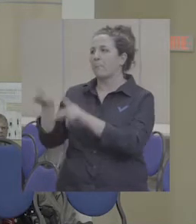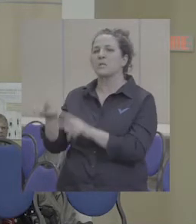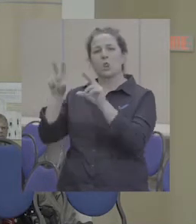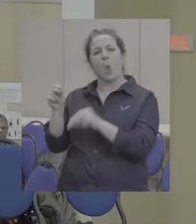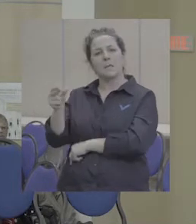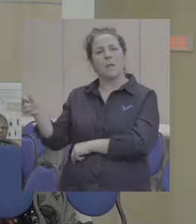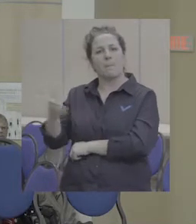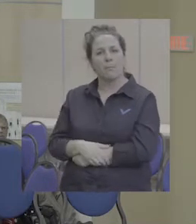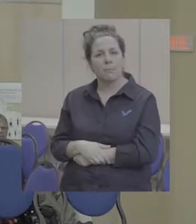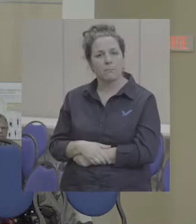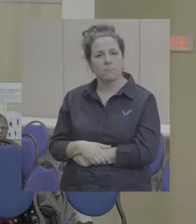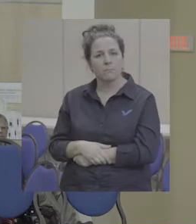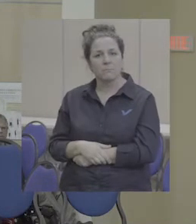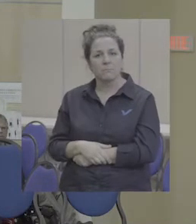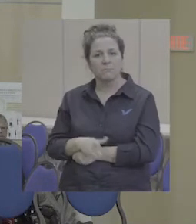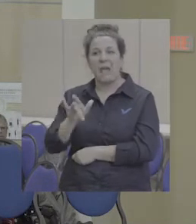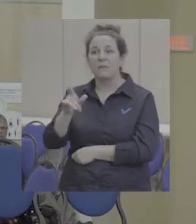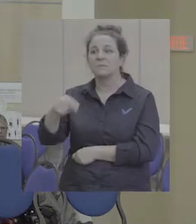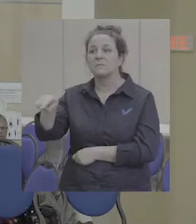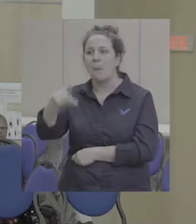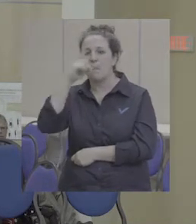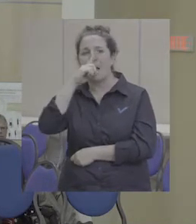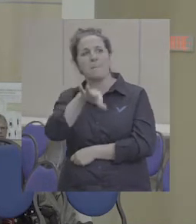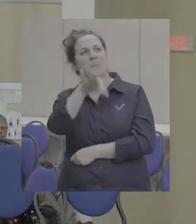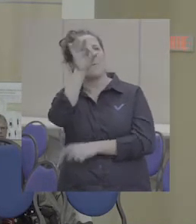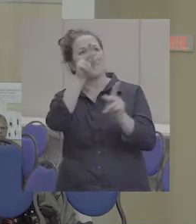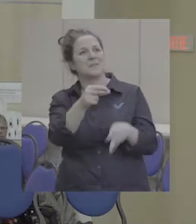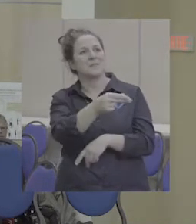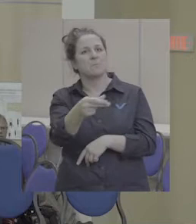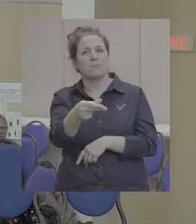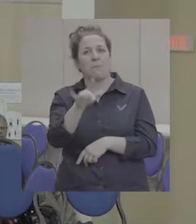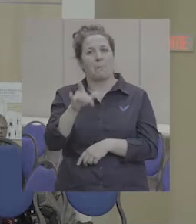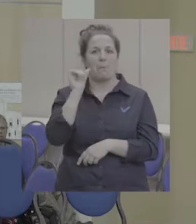handicap. Parce qu'on ne trouve pas de personnes handicapées.